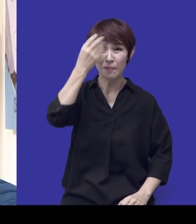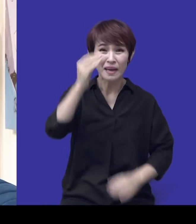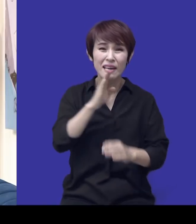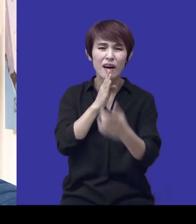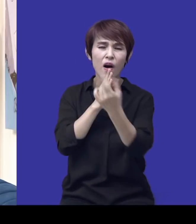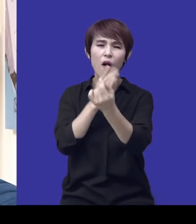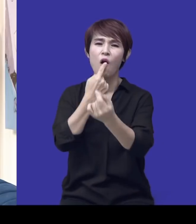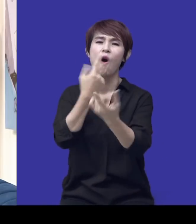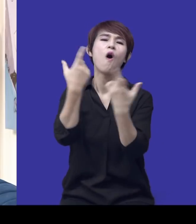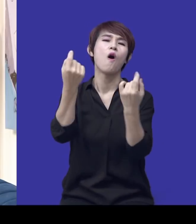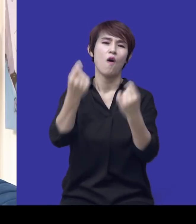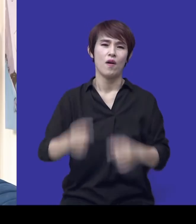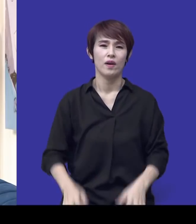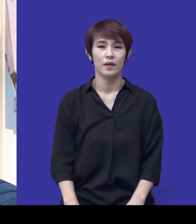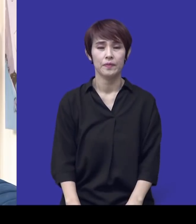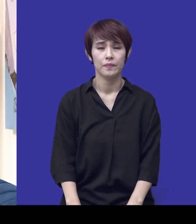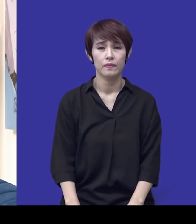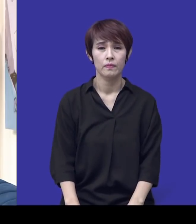근데